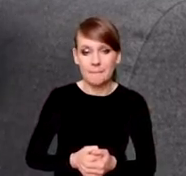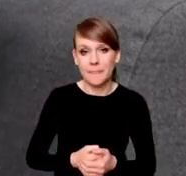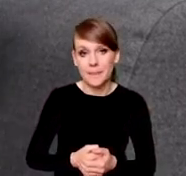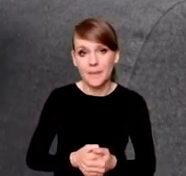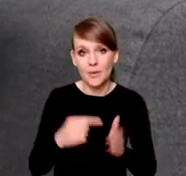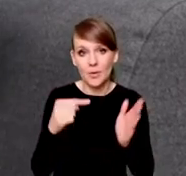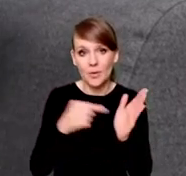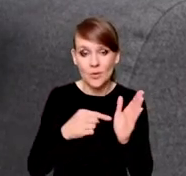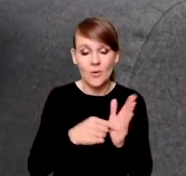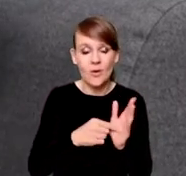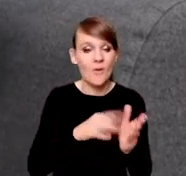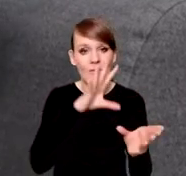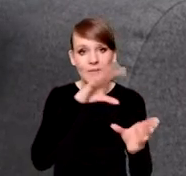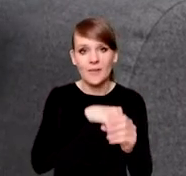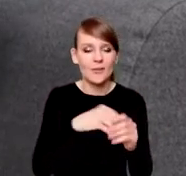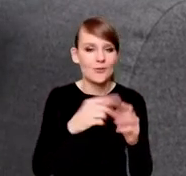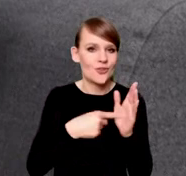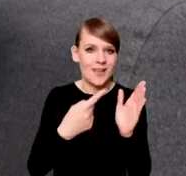często brakuje całego tego